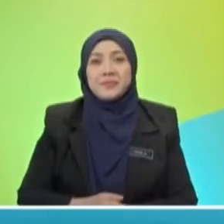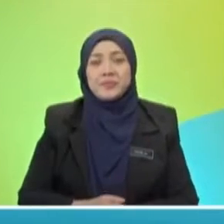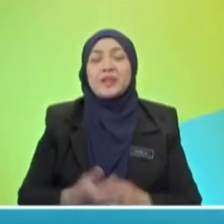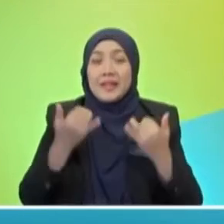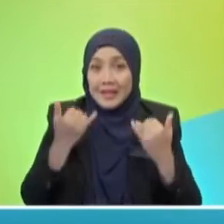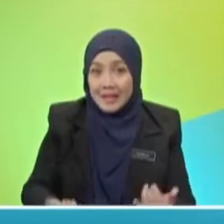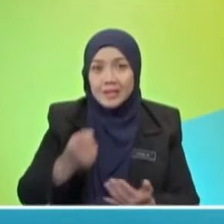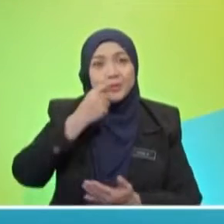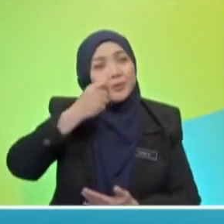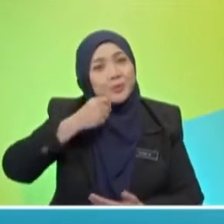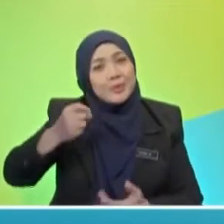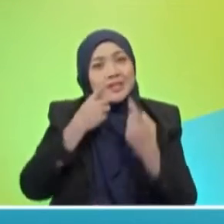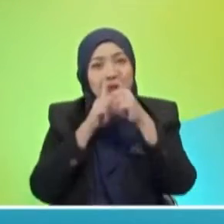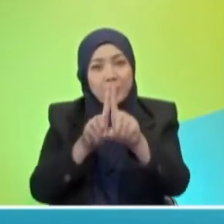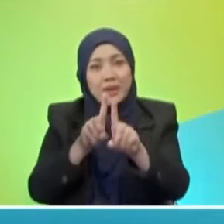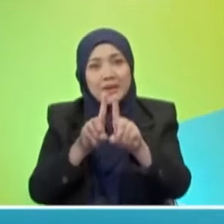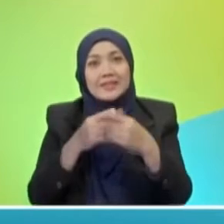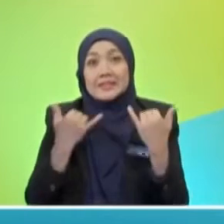kamu sekarang.